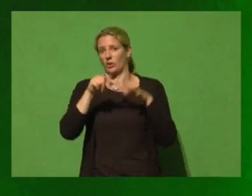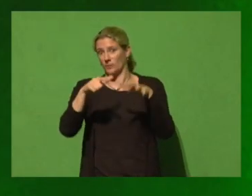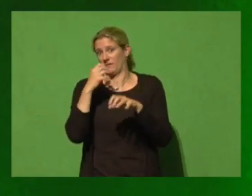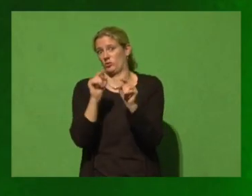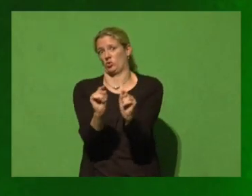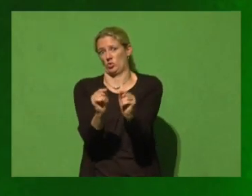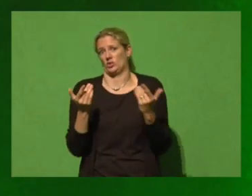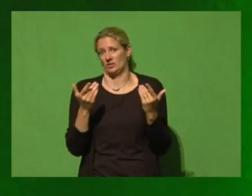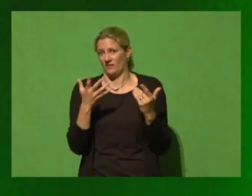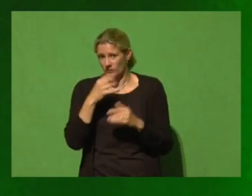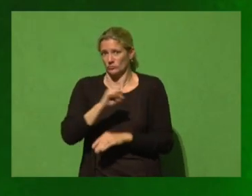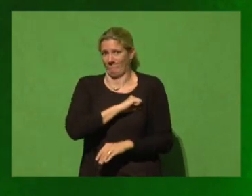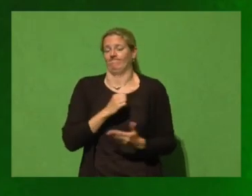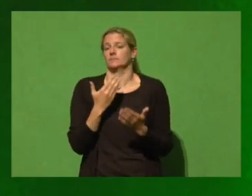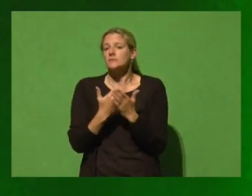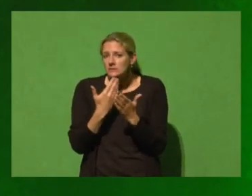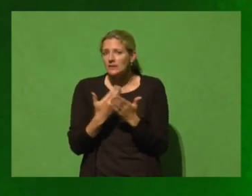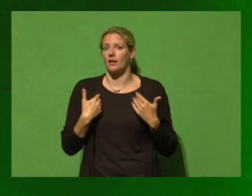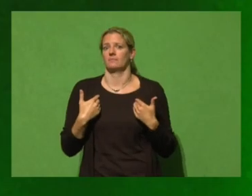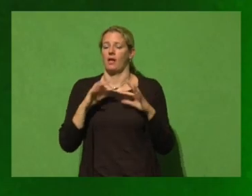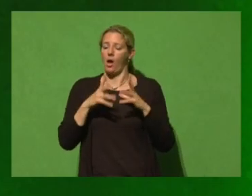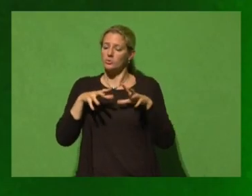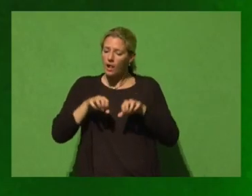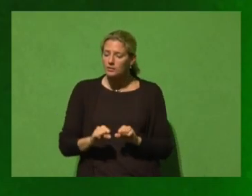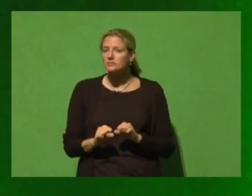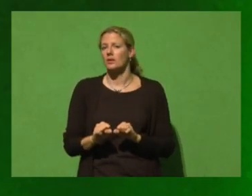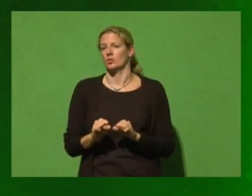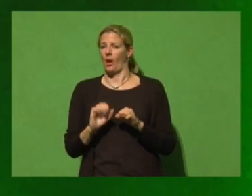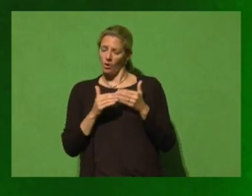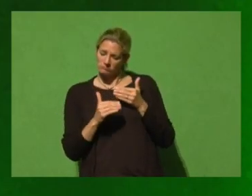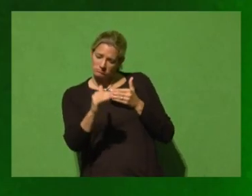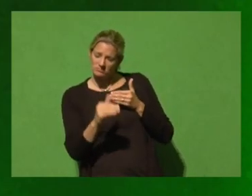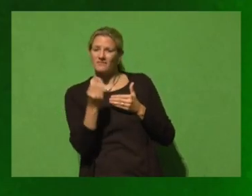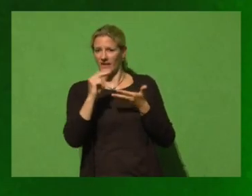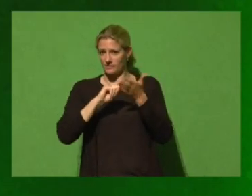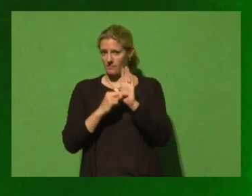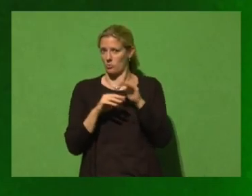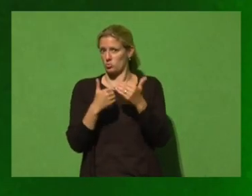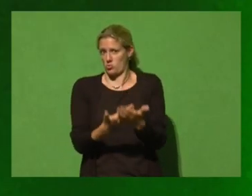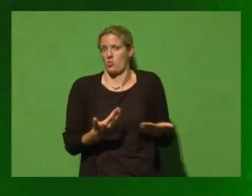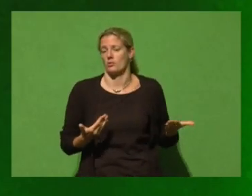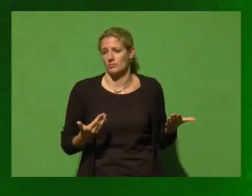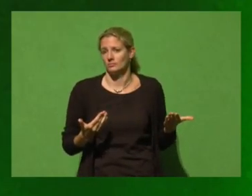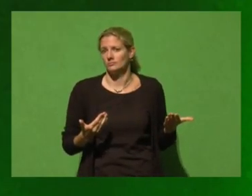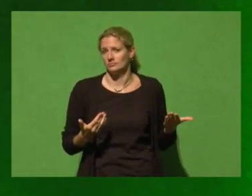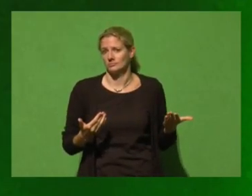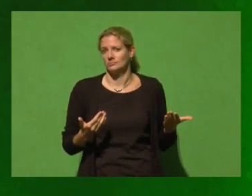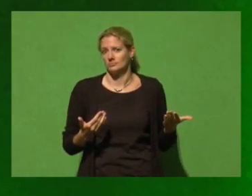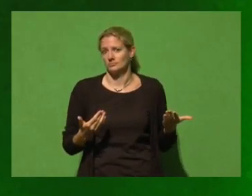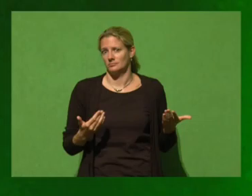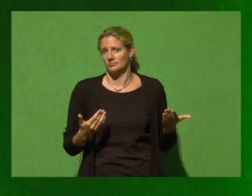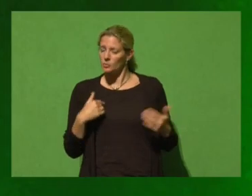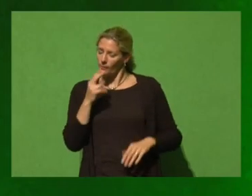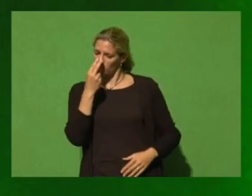das zeichnet sozusagen diesen ganzen Haushalt und die mittelfristige Finanzplanung aus, dass wir eben 2017 im